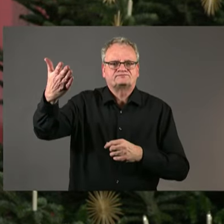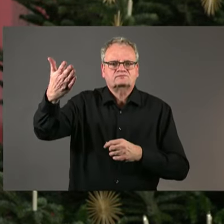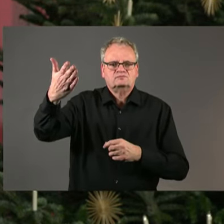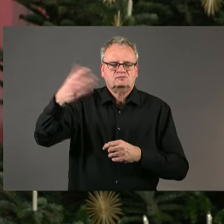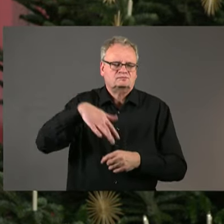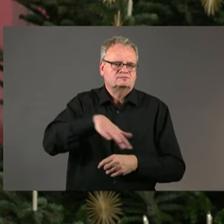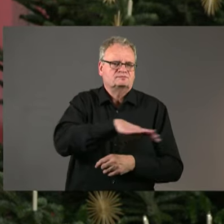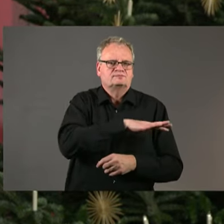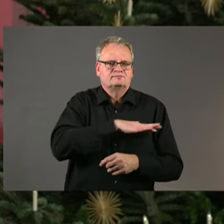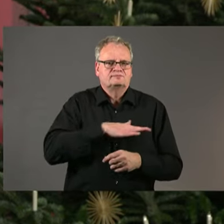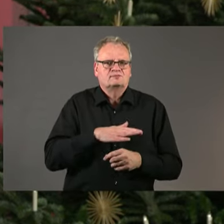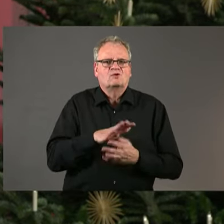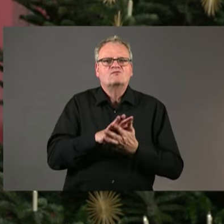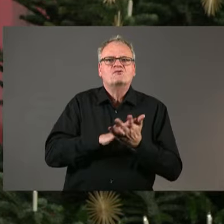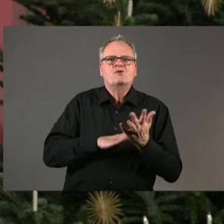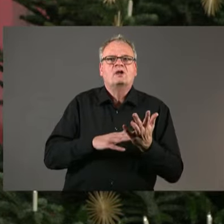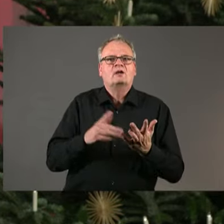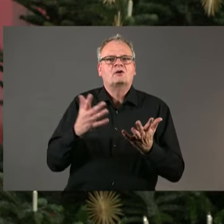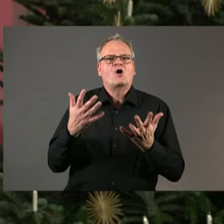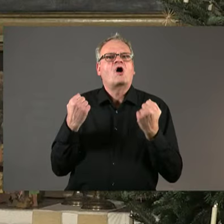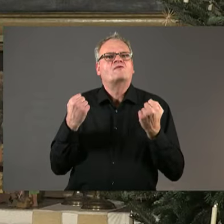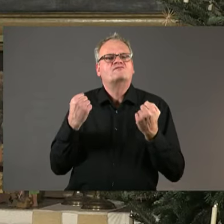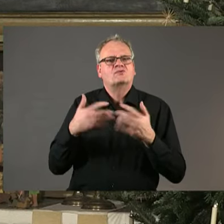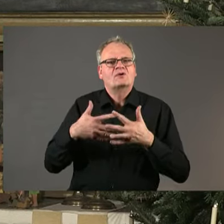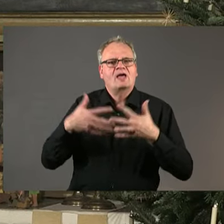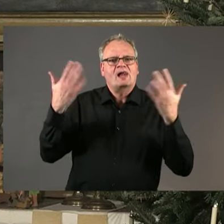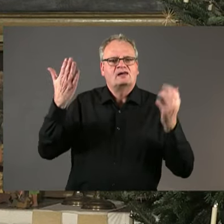wohnen, scheint es hell.